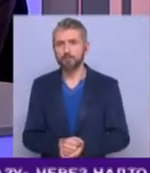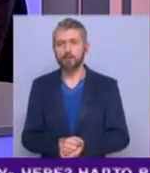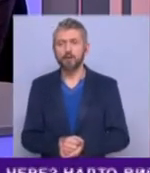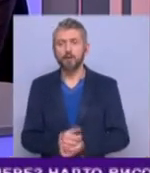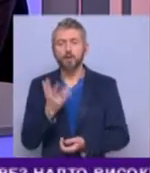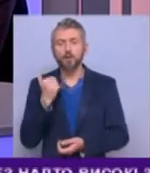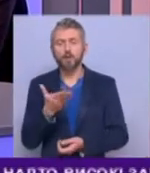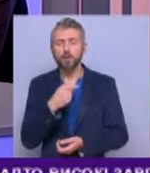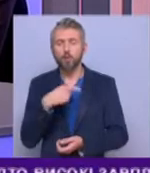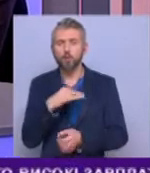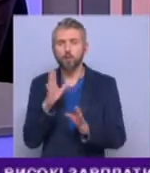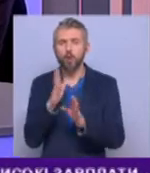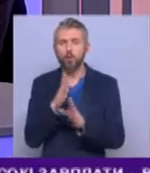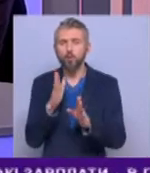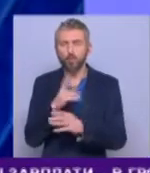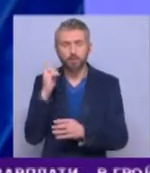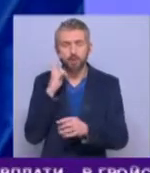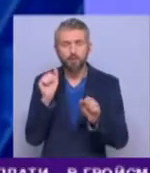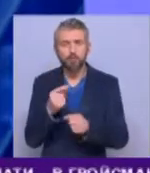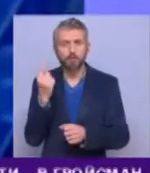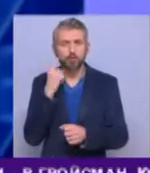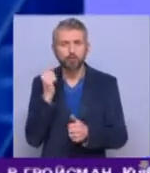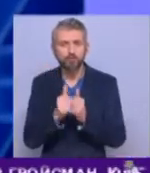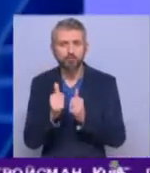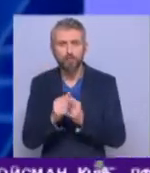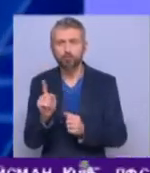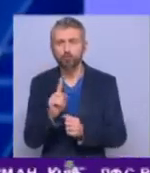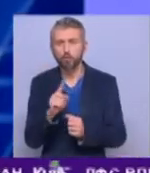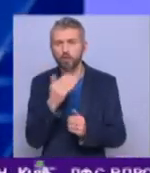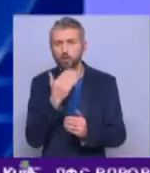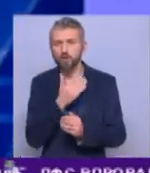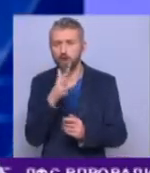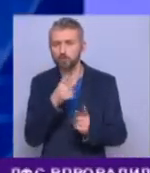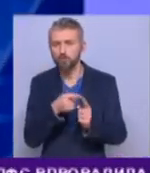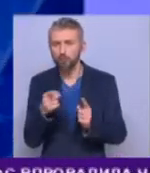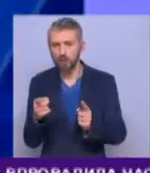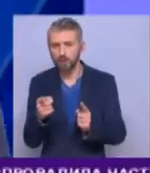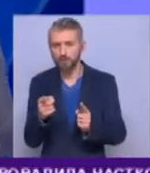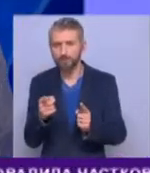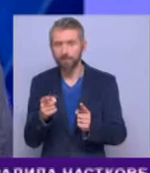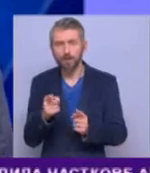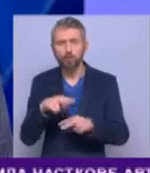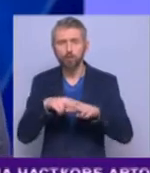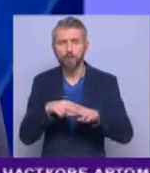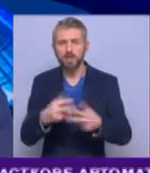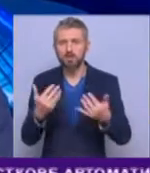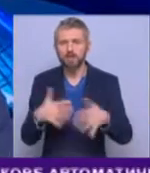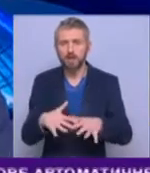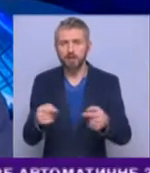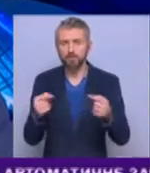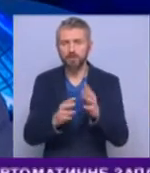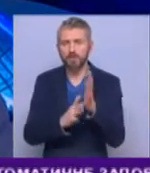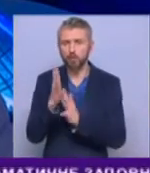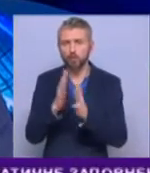коли ми говоримо про екологію Києва, часто можна почути, що за останні роки столиця втратила там певні